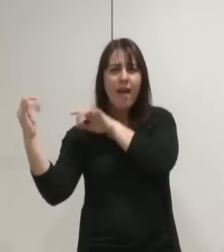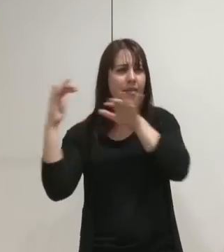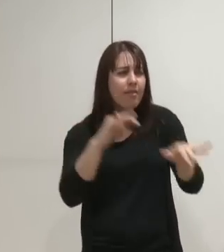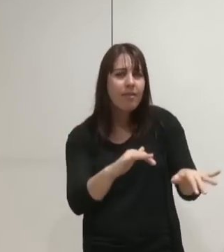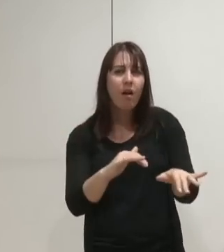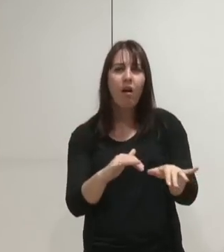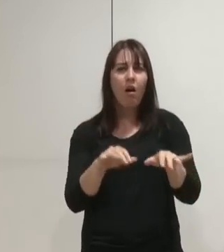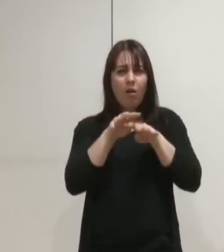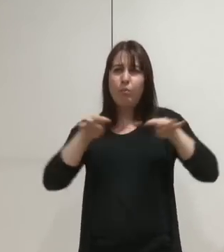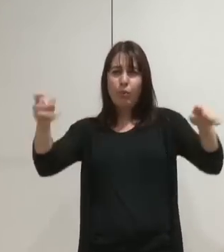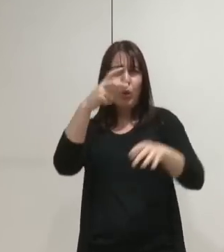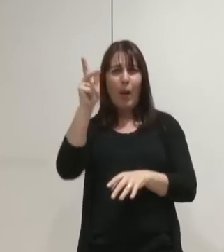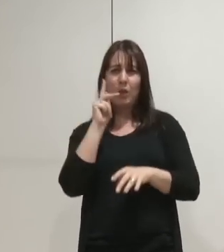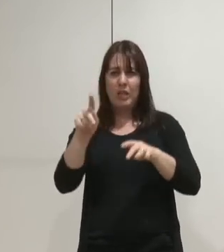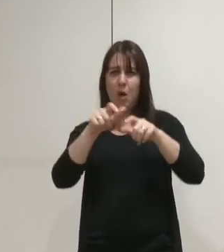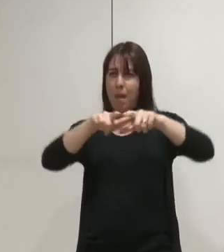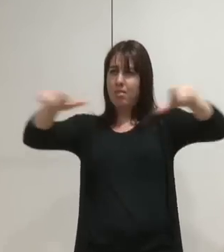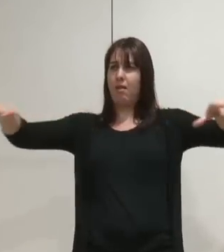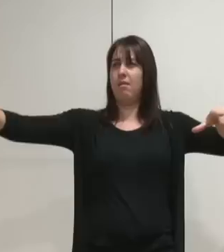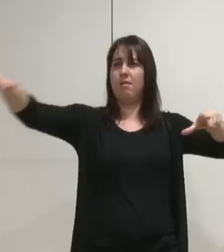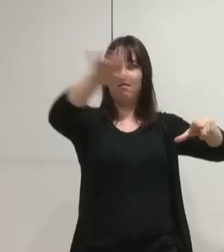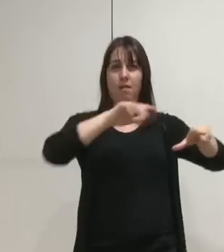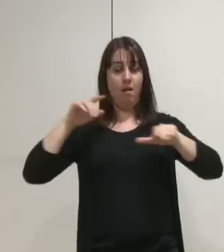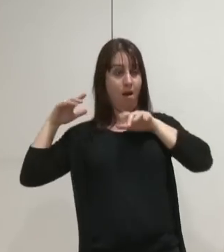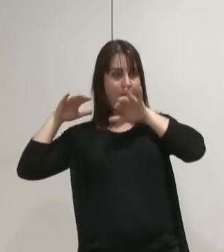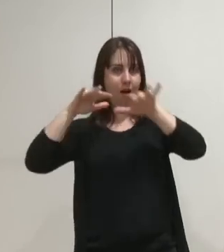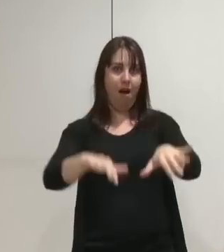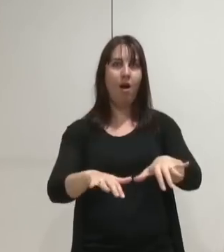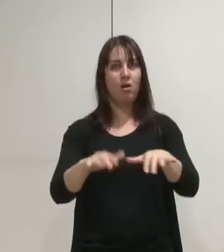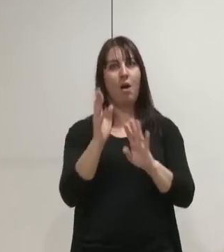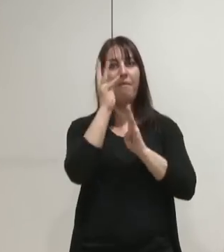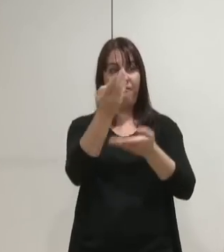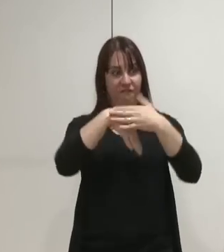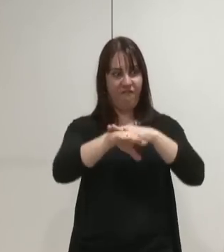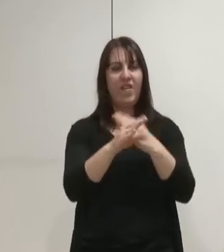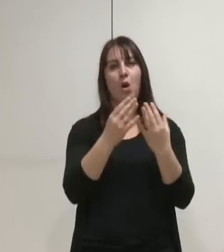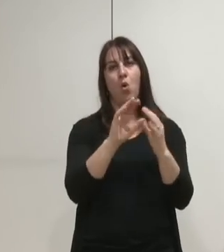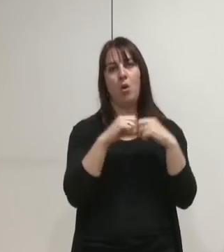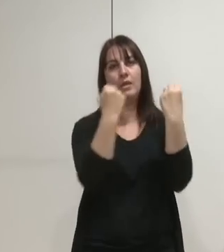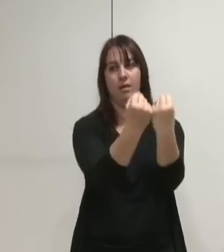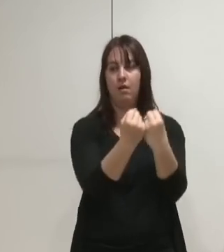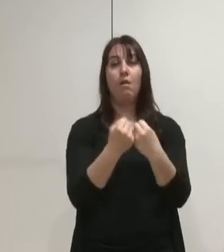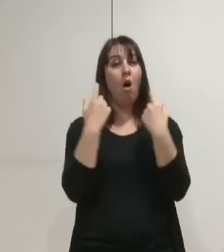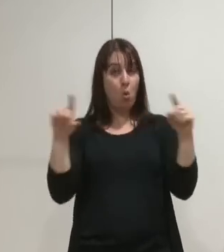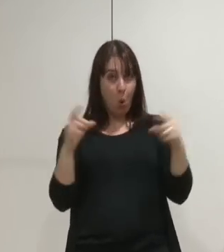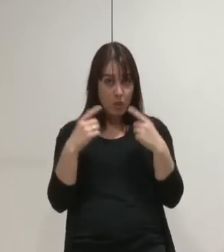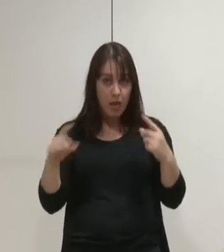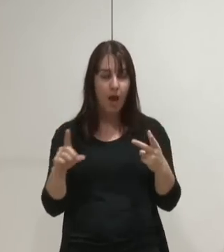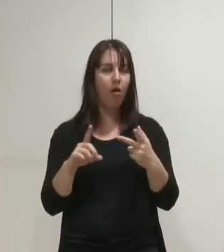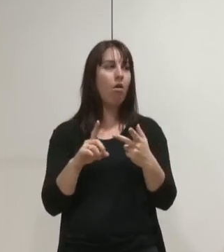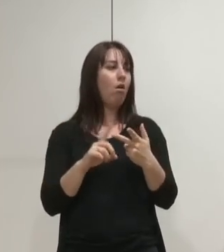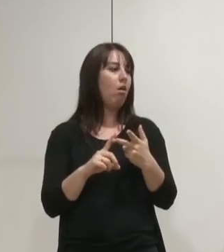avait un rayon de 300 km pour l'exercice de de la piste dans ce domaine-là il y a également des concerts il y a également